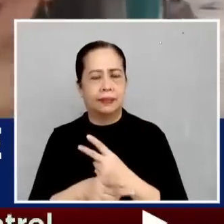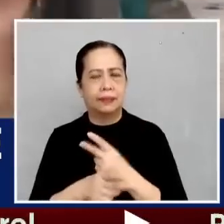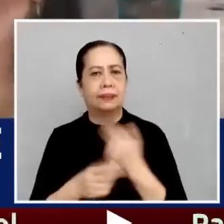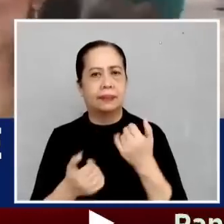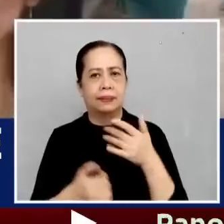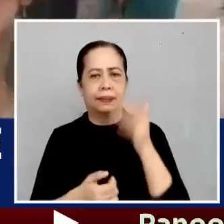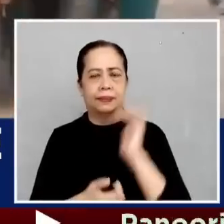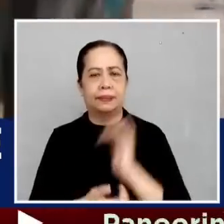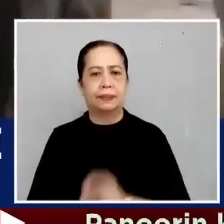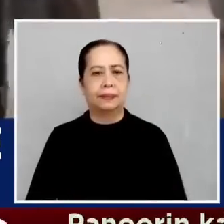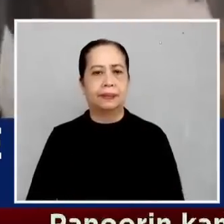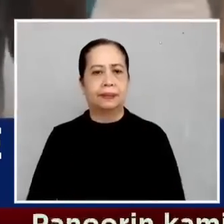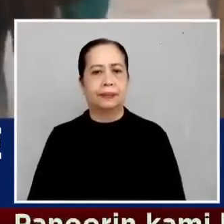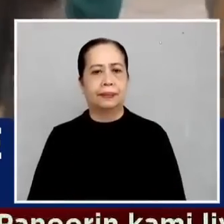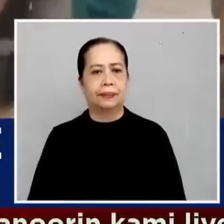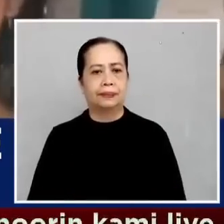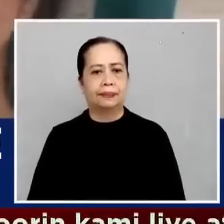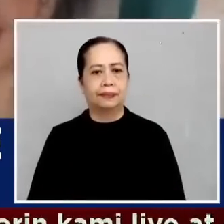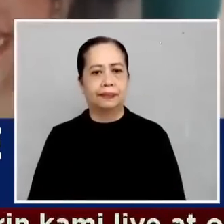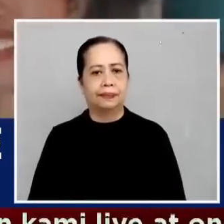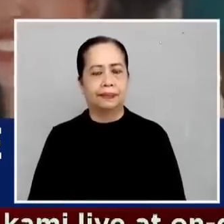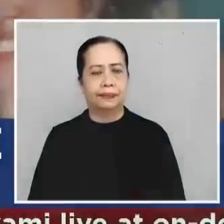Navalio, ABS-CBN News.